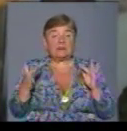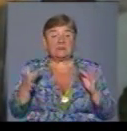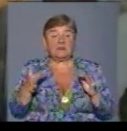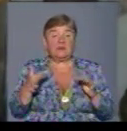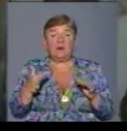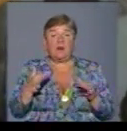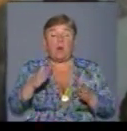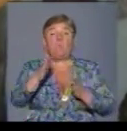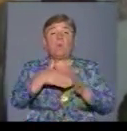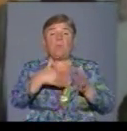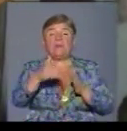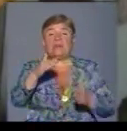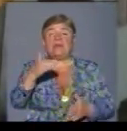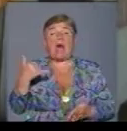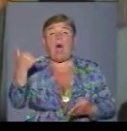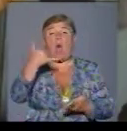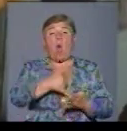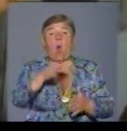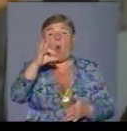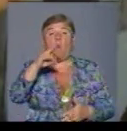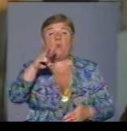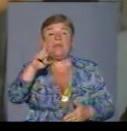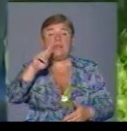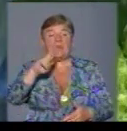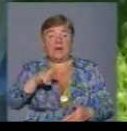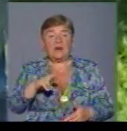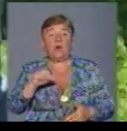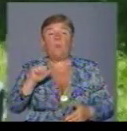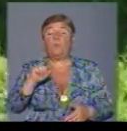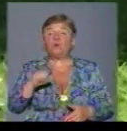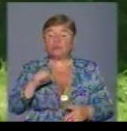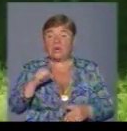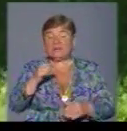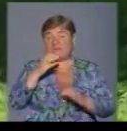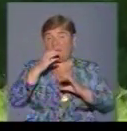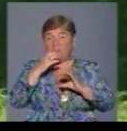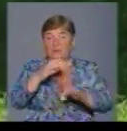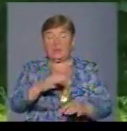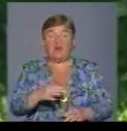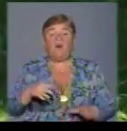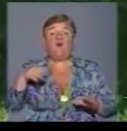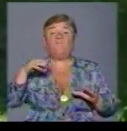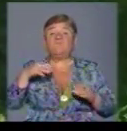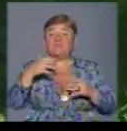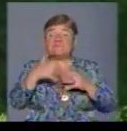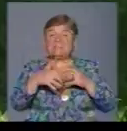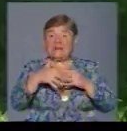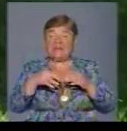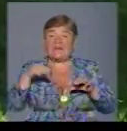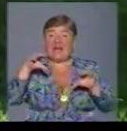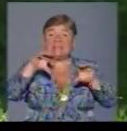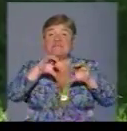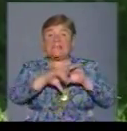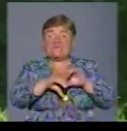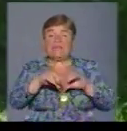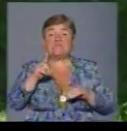Пропитана олією. Так, по-серйозному, що може на дожди, як вівчаря за колибу давно. Вирізається середина, ну,